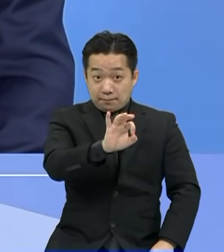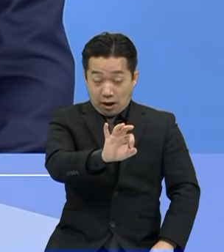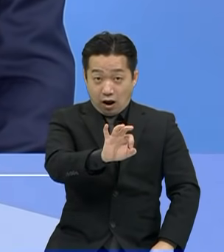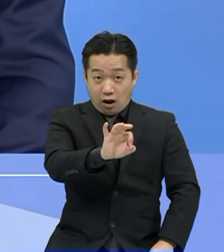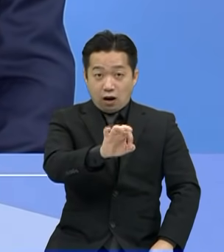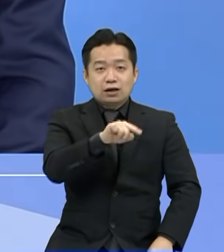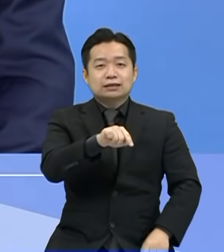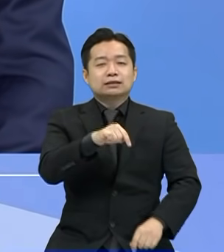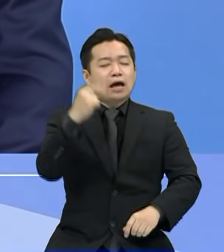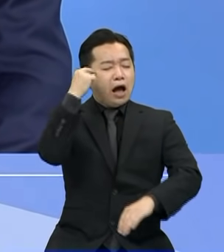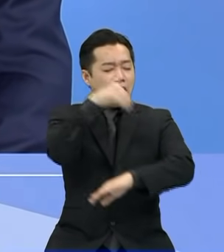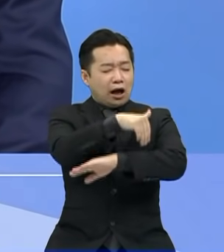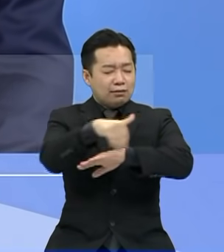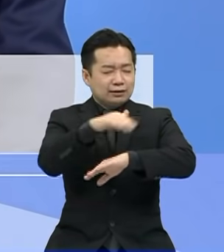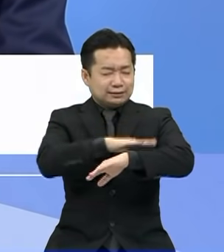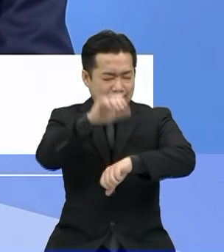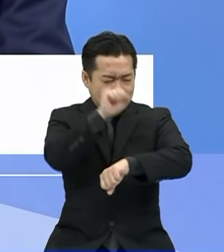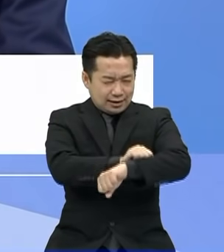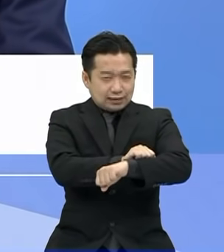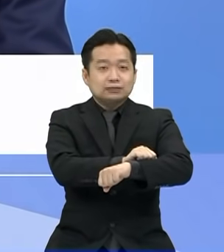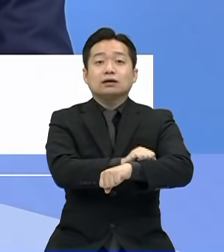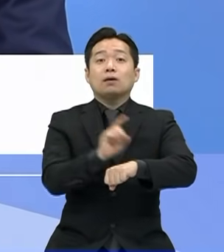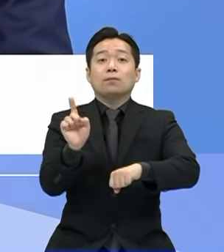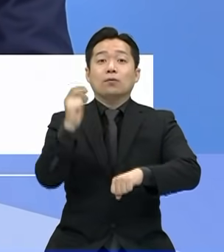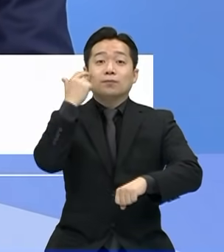강력한 무기, 장점 어떤 거라고 보십니까?